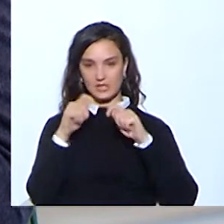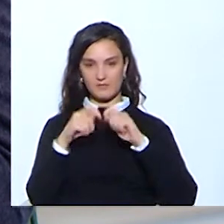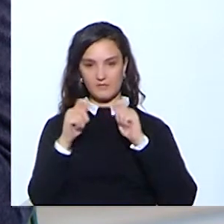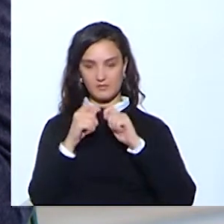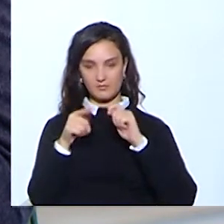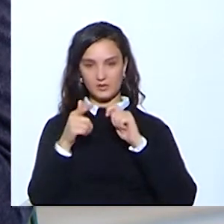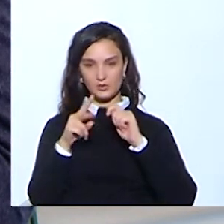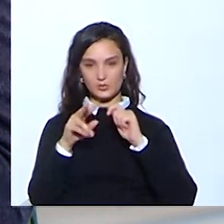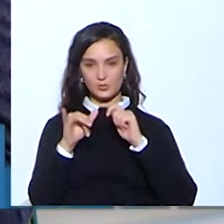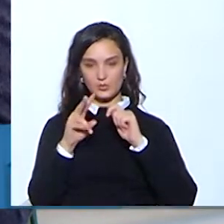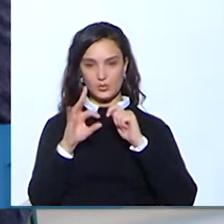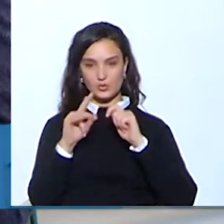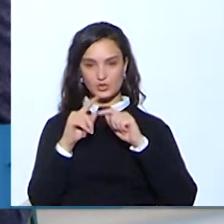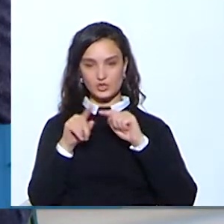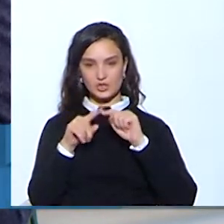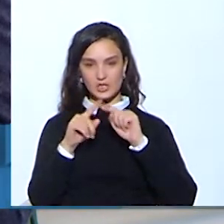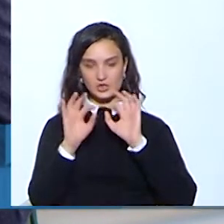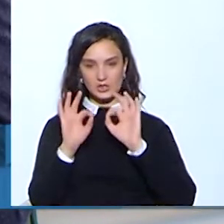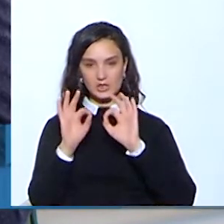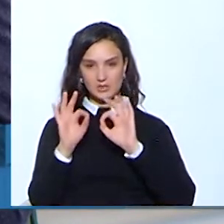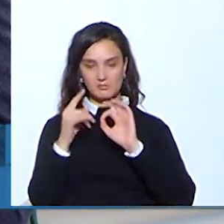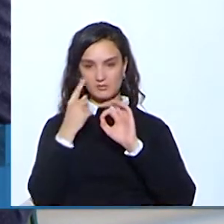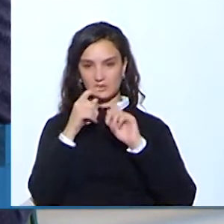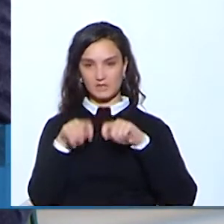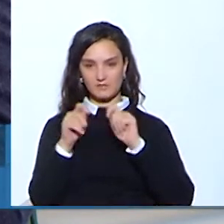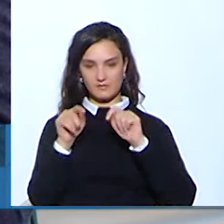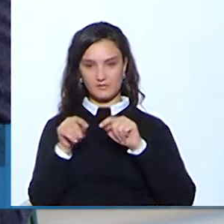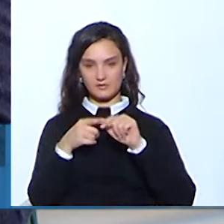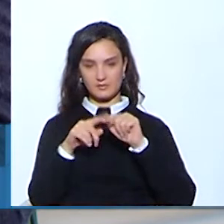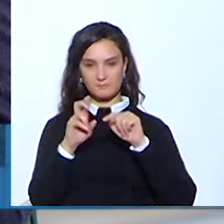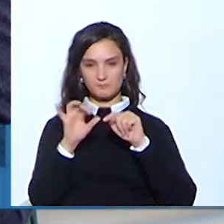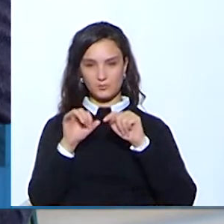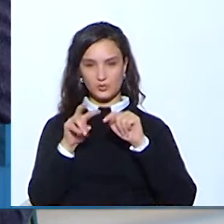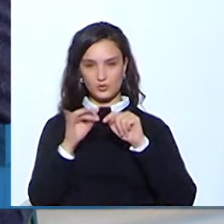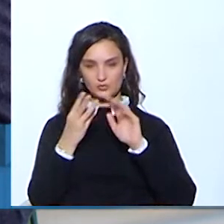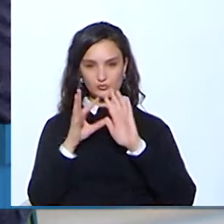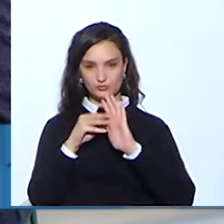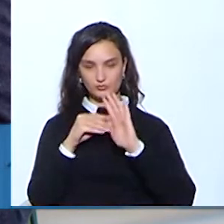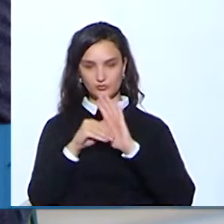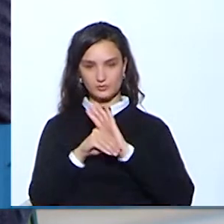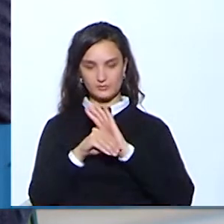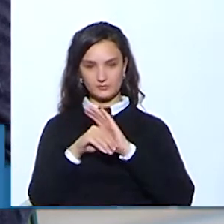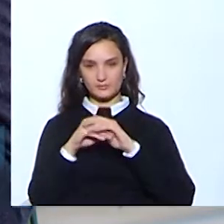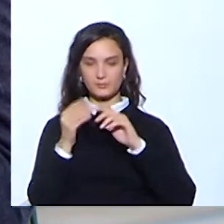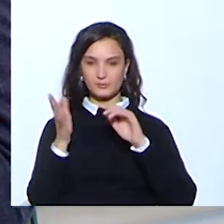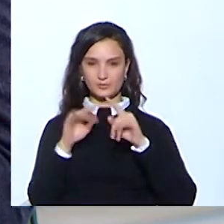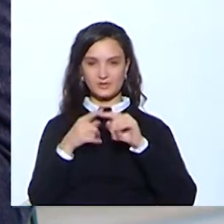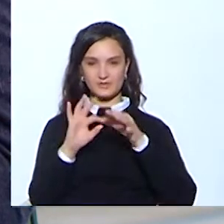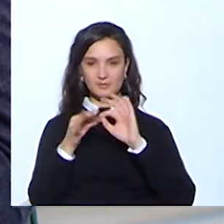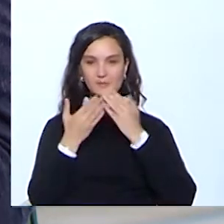არის გლიკოლიზის სიჩქარის შენელება, ოქსიგენაციის დარღვევა, იწვევენ ბროლში ცილის დენატურაციას. მოდით ეს